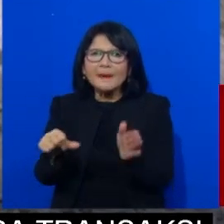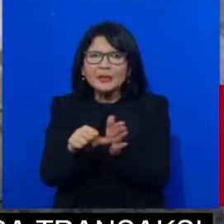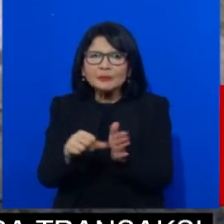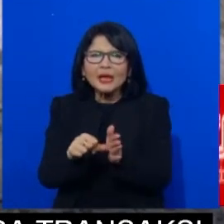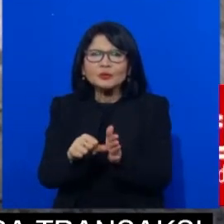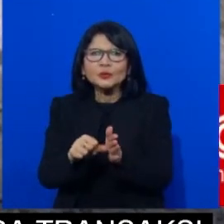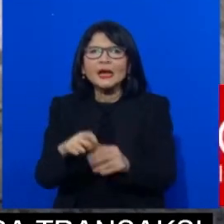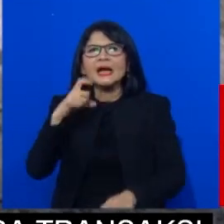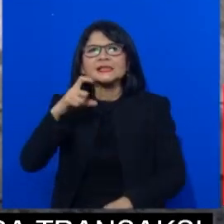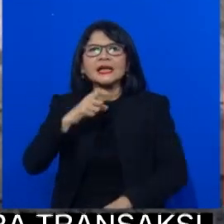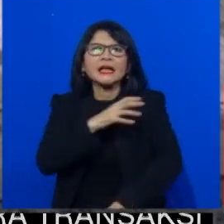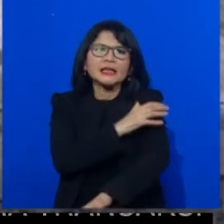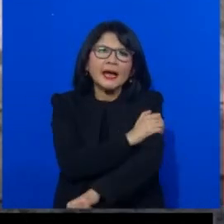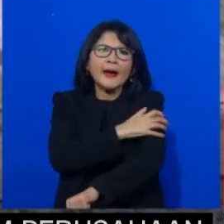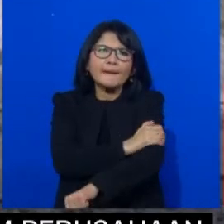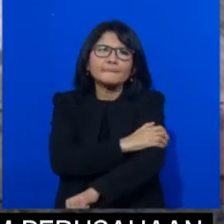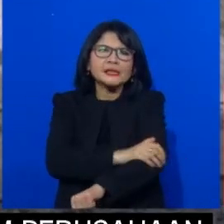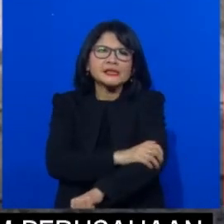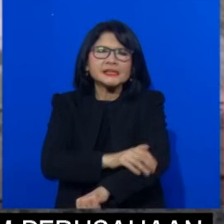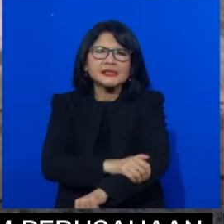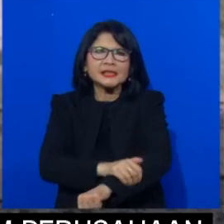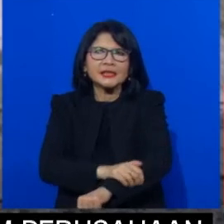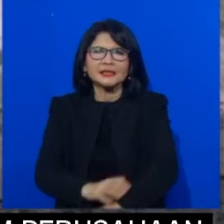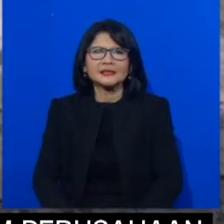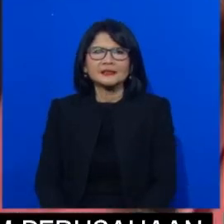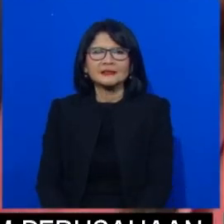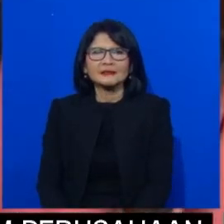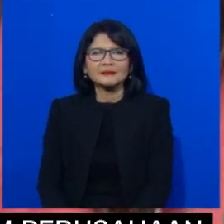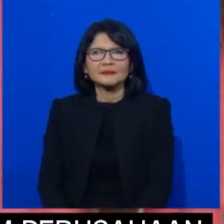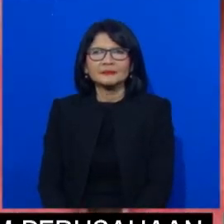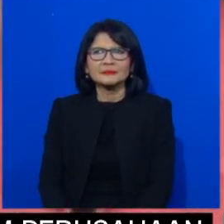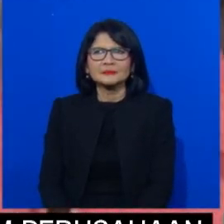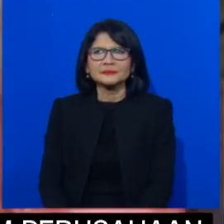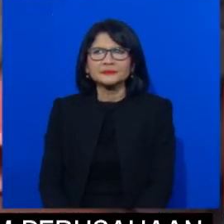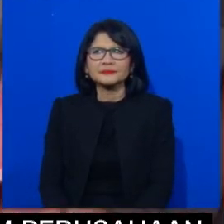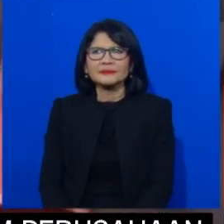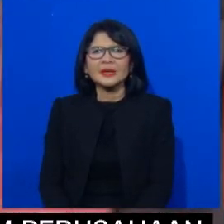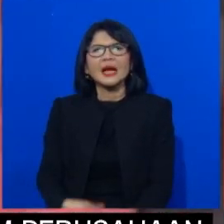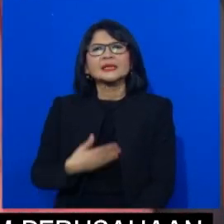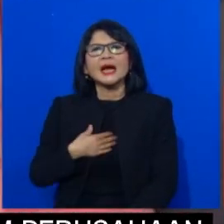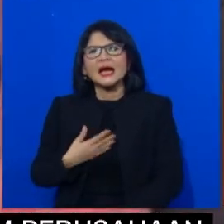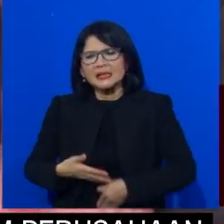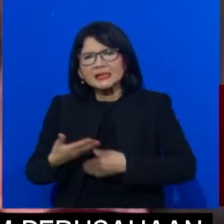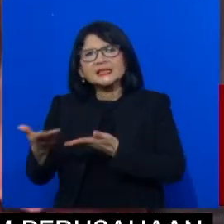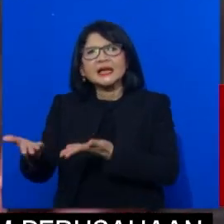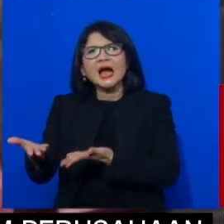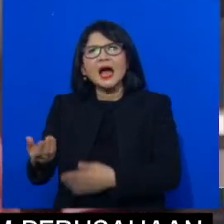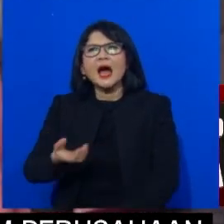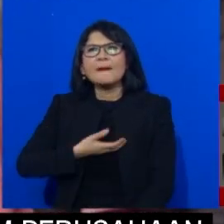Ya pijit juga dikatakan enggak ditarget harga gitu ya. Itu seikhlasnya juga ada yang